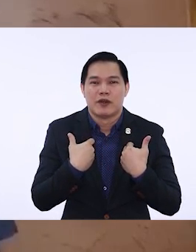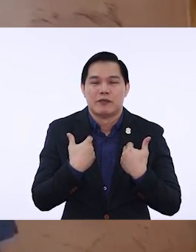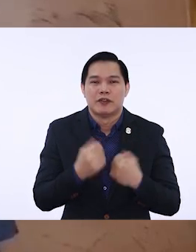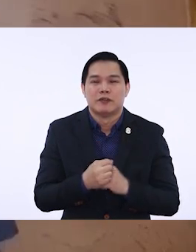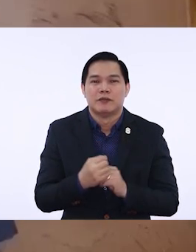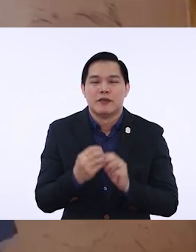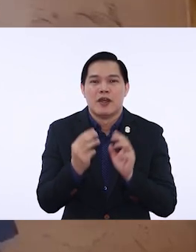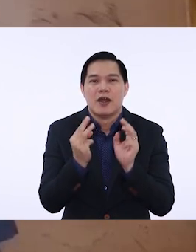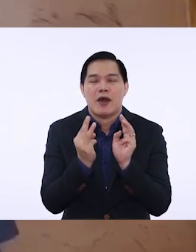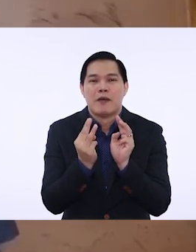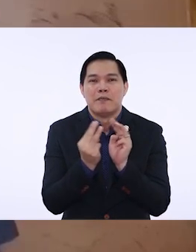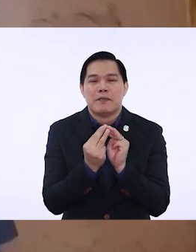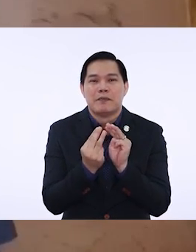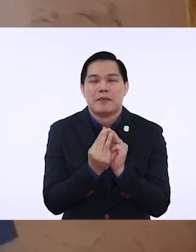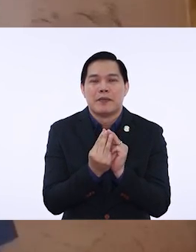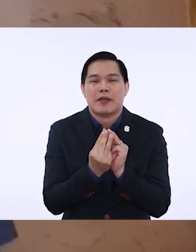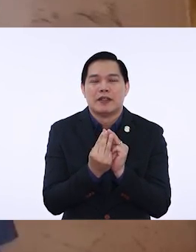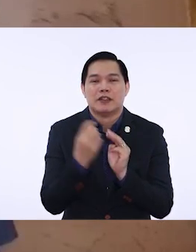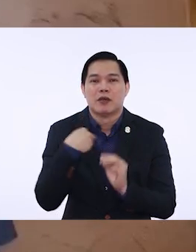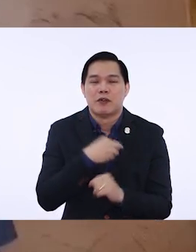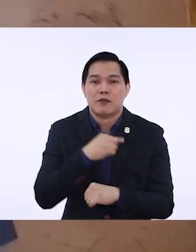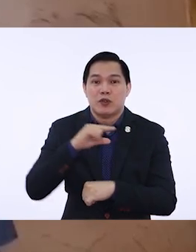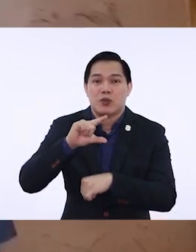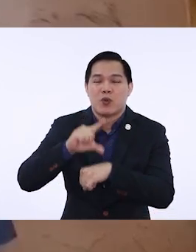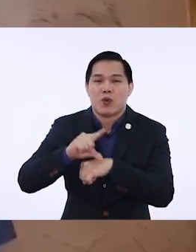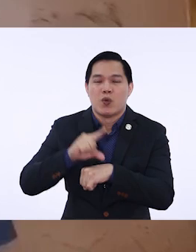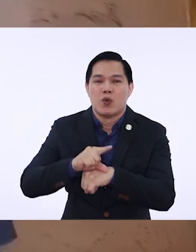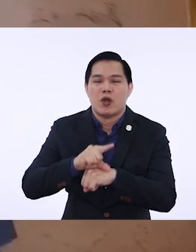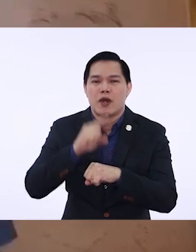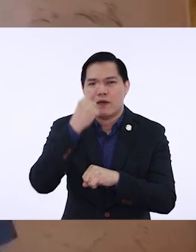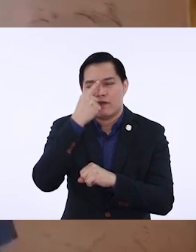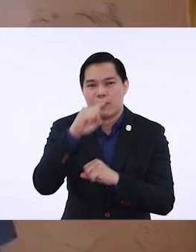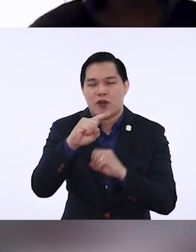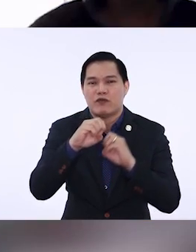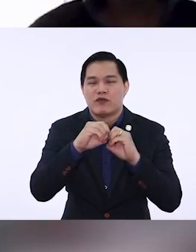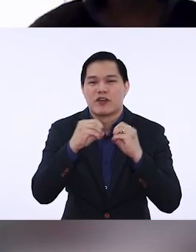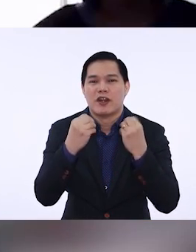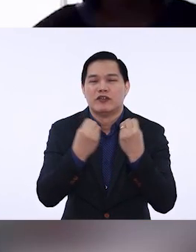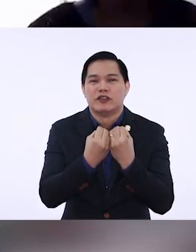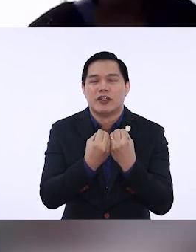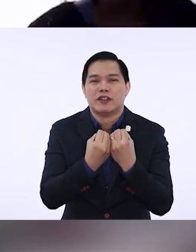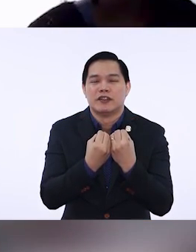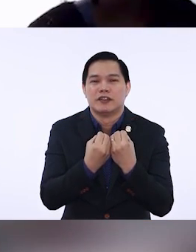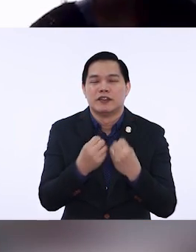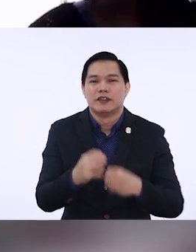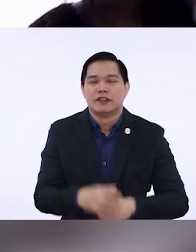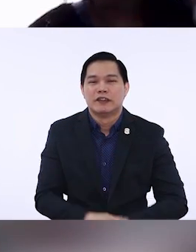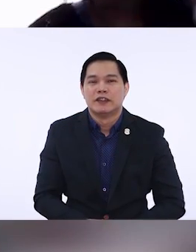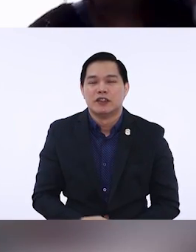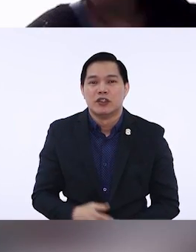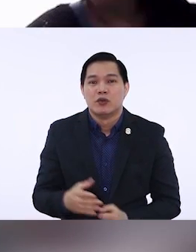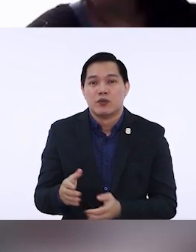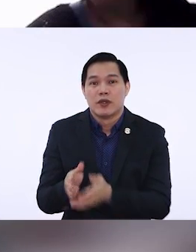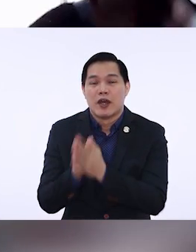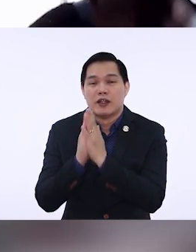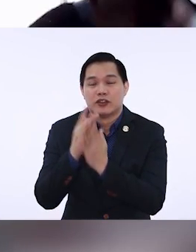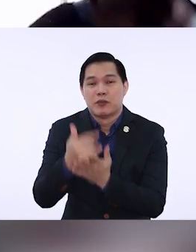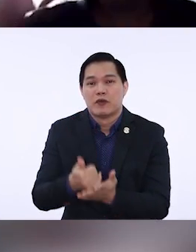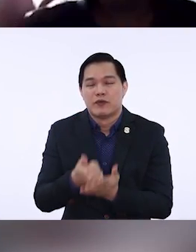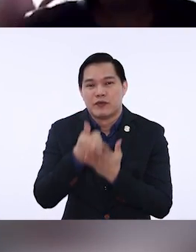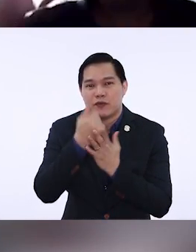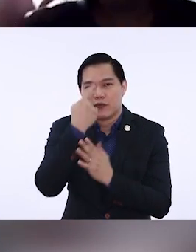sa lokal, sa aming kapisanan po. Tapos, humingi po kami ng tulong sa aming mga